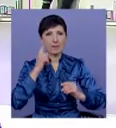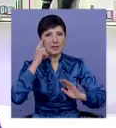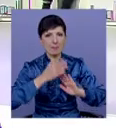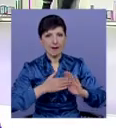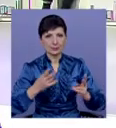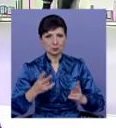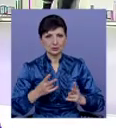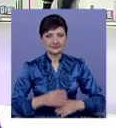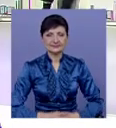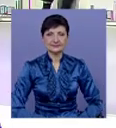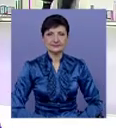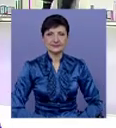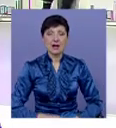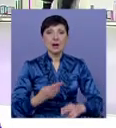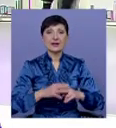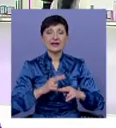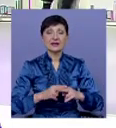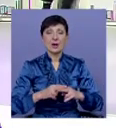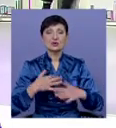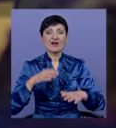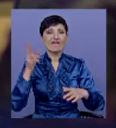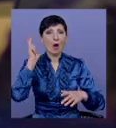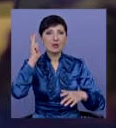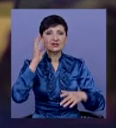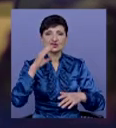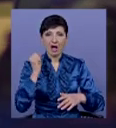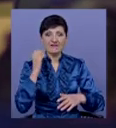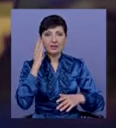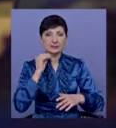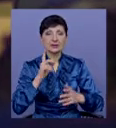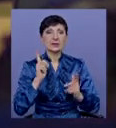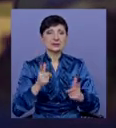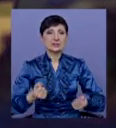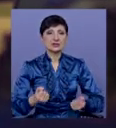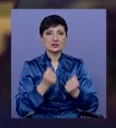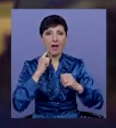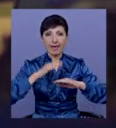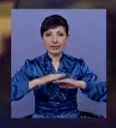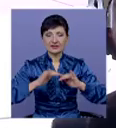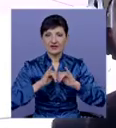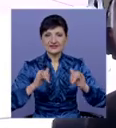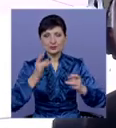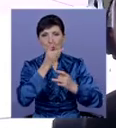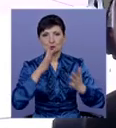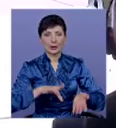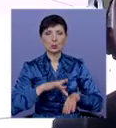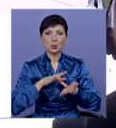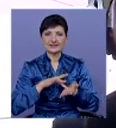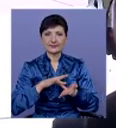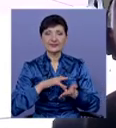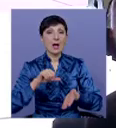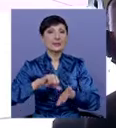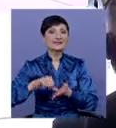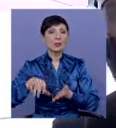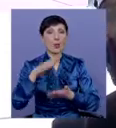пониманием. При этом в консульстве США в Алматы собираются поддержать местный акимат в развитии культуры и туризма.